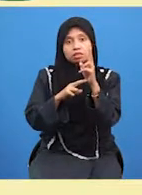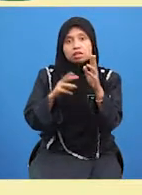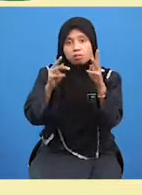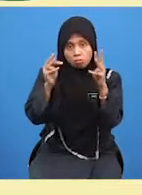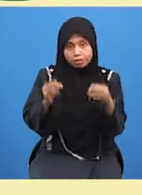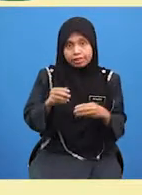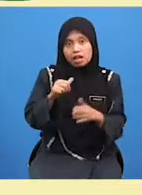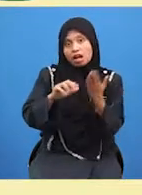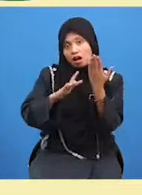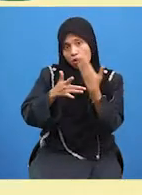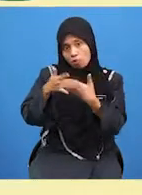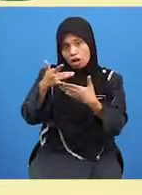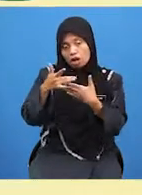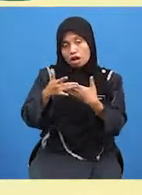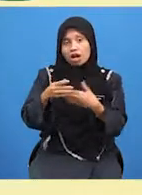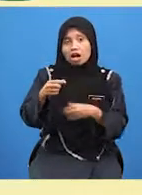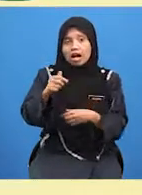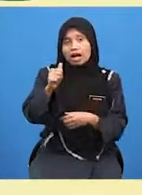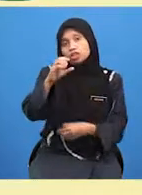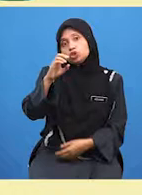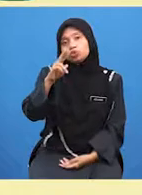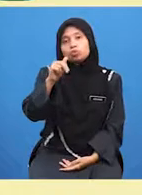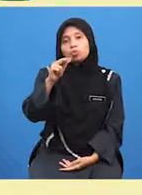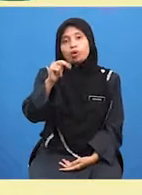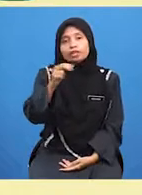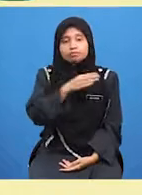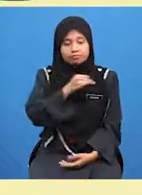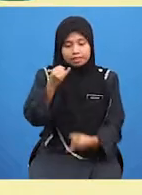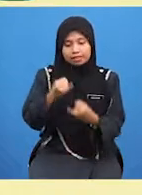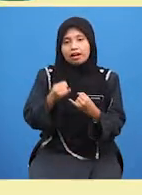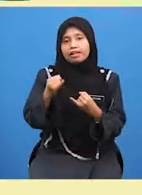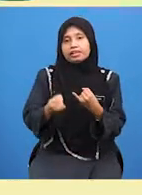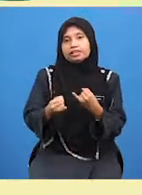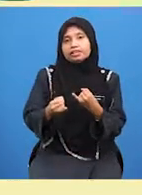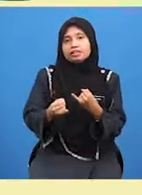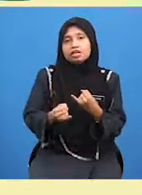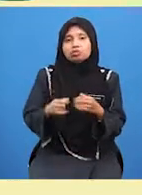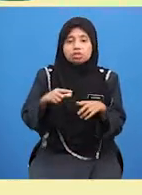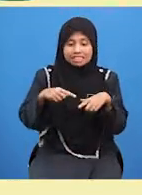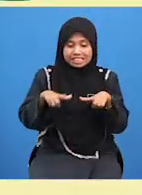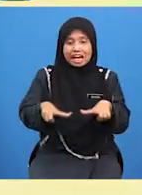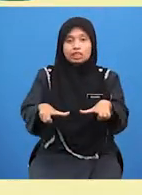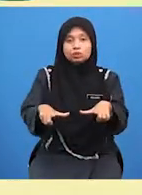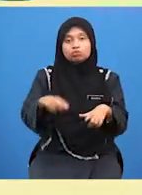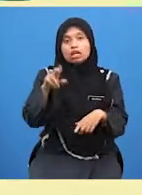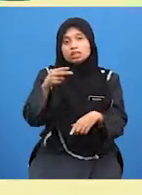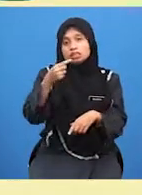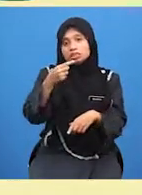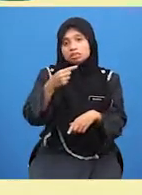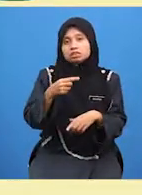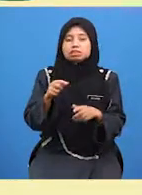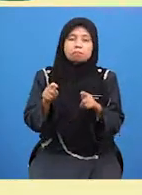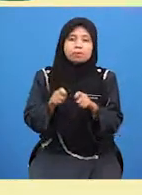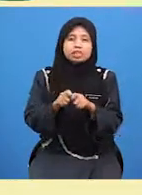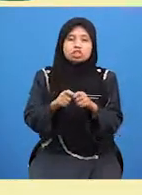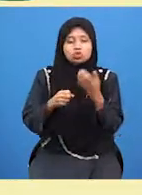model awal, acuan dan produk akhir. Penggunaan bahan seperti kayu hanyalah